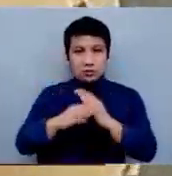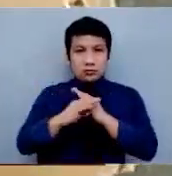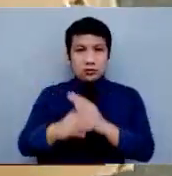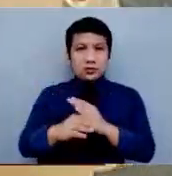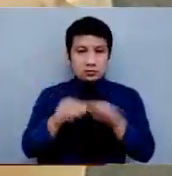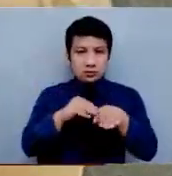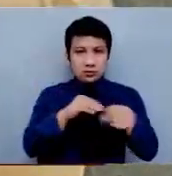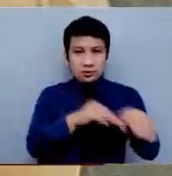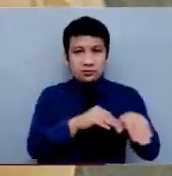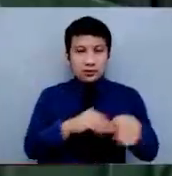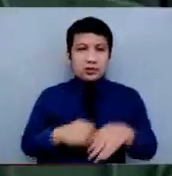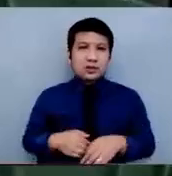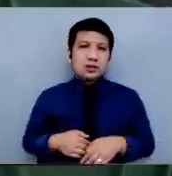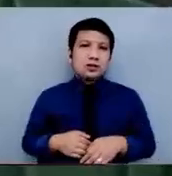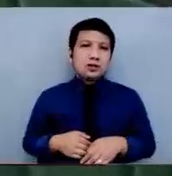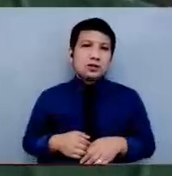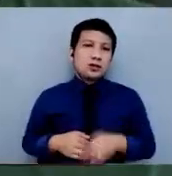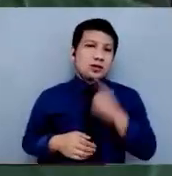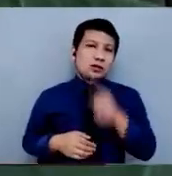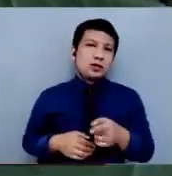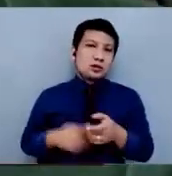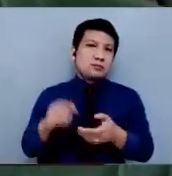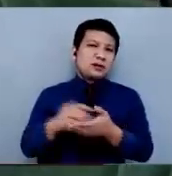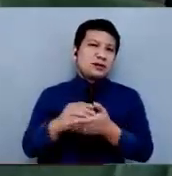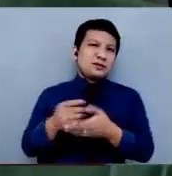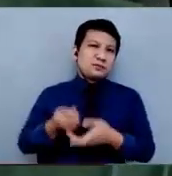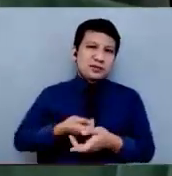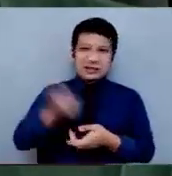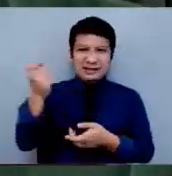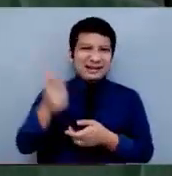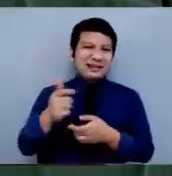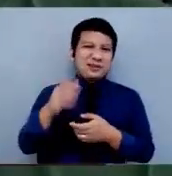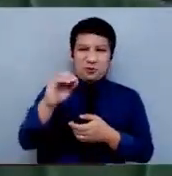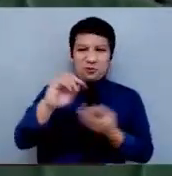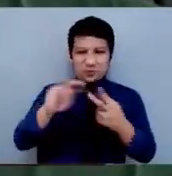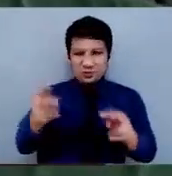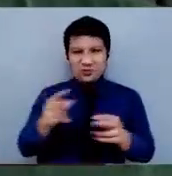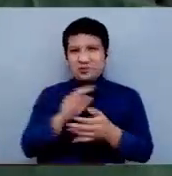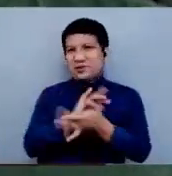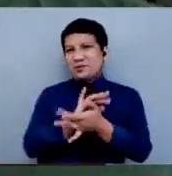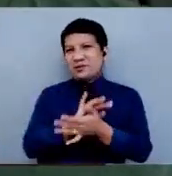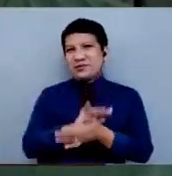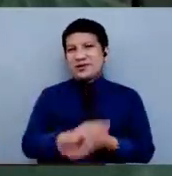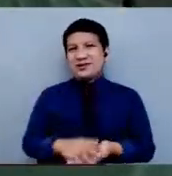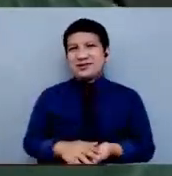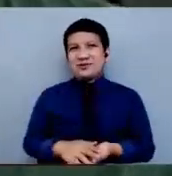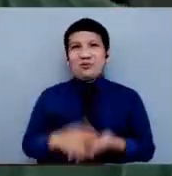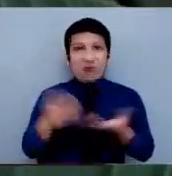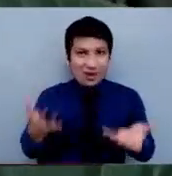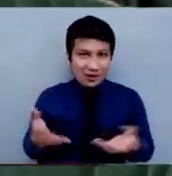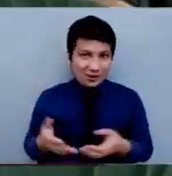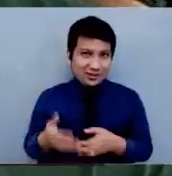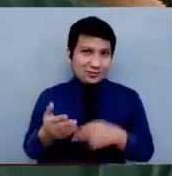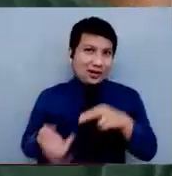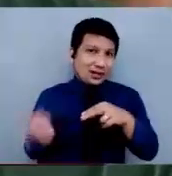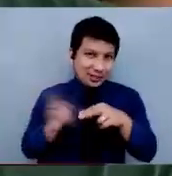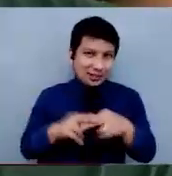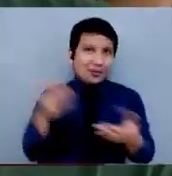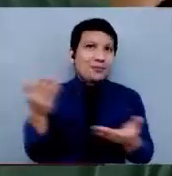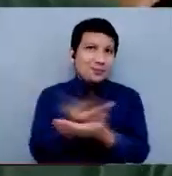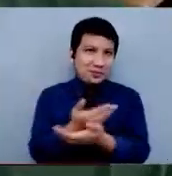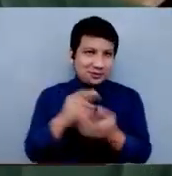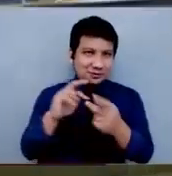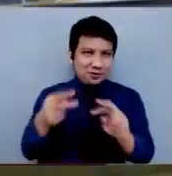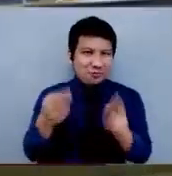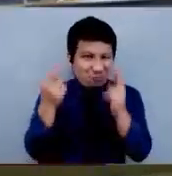traffic. Sana pagtaboy ng COVID, wala na ganun. Ng Omicron. Wala na sanang masundan pa ng mga ano-ano pang